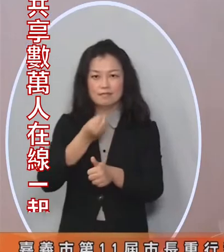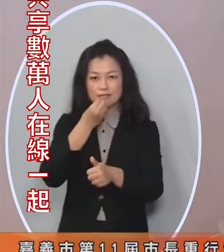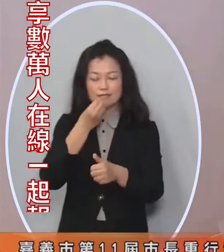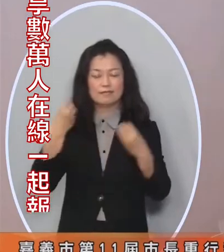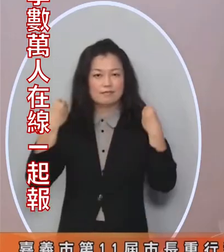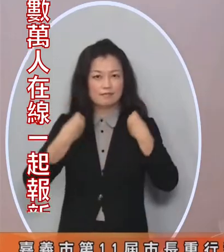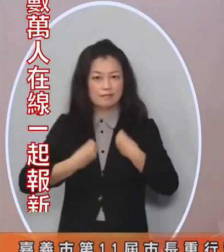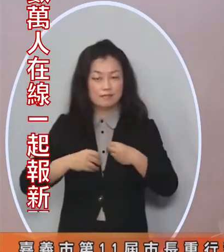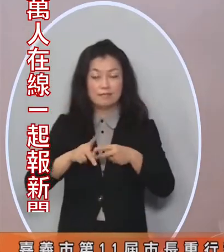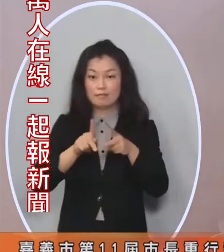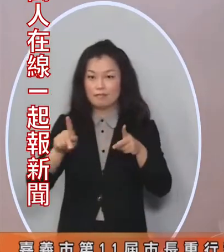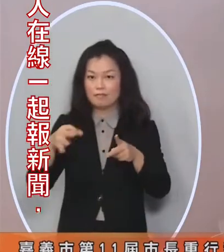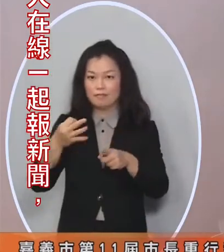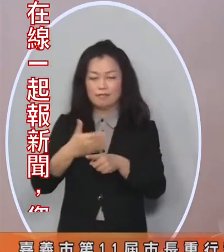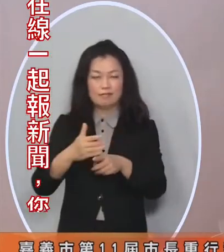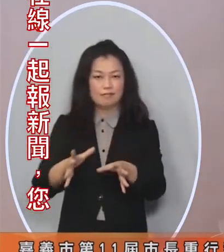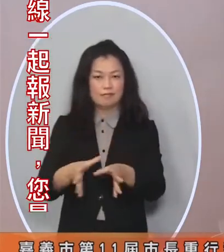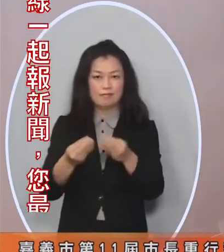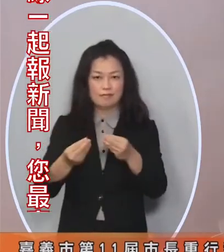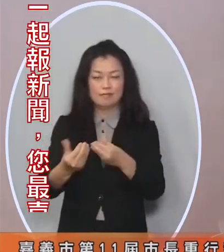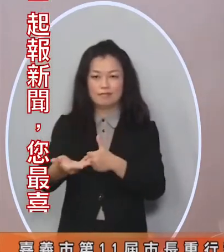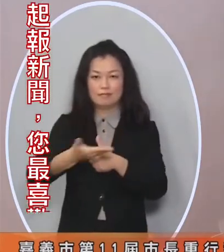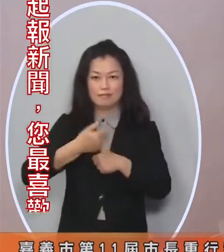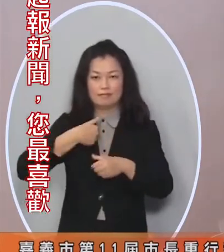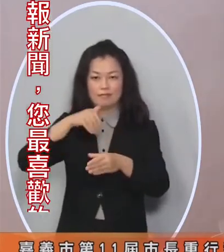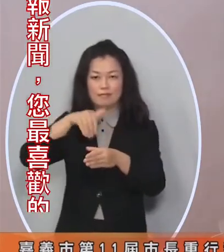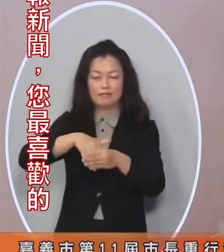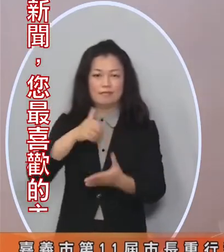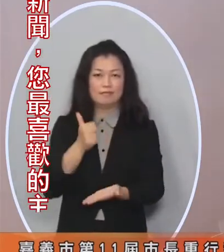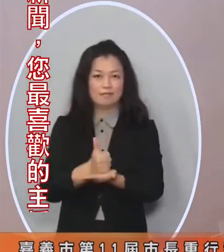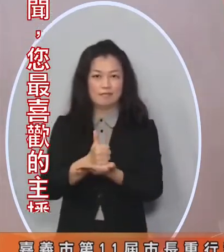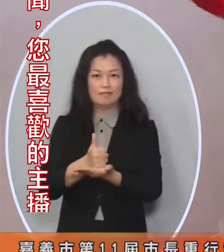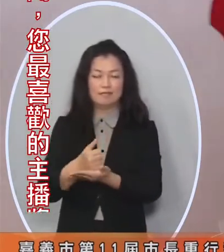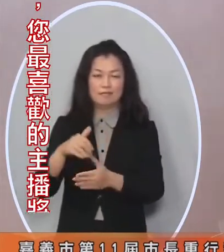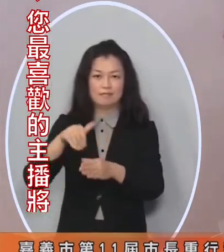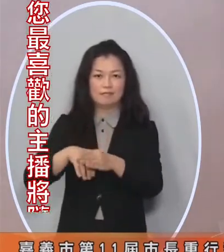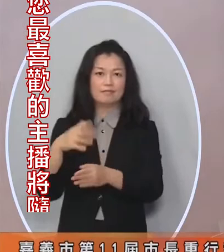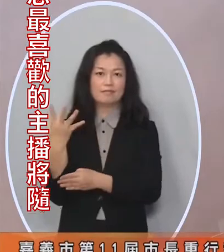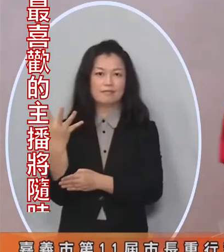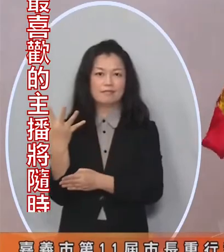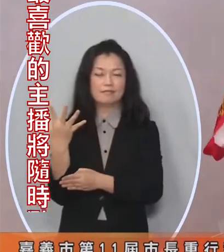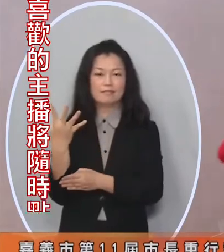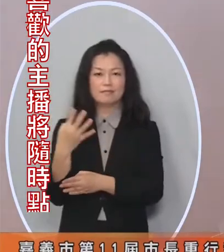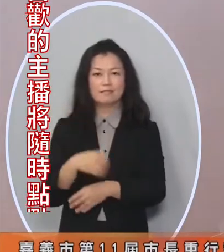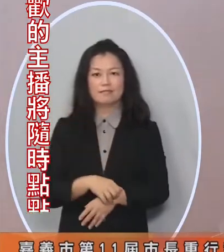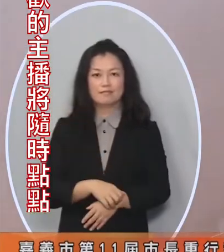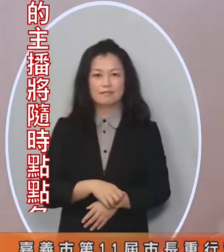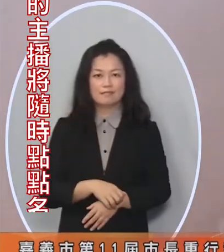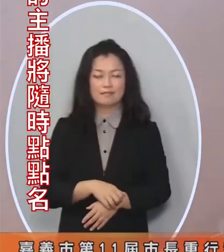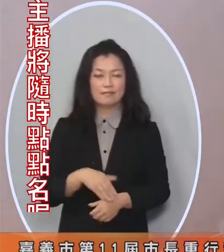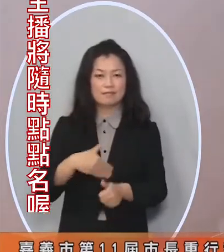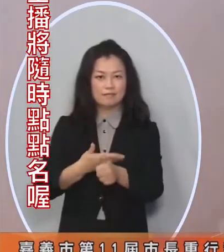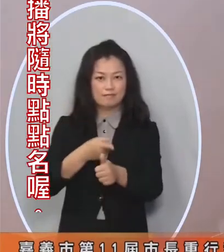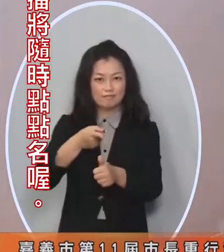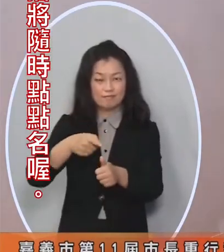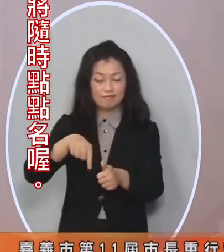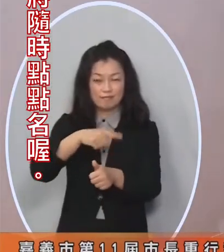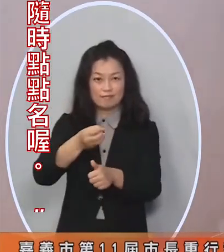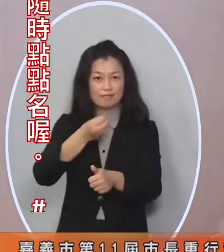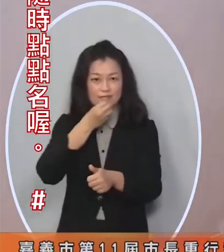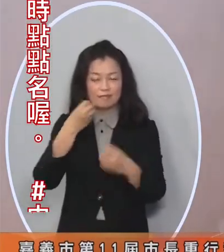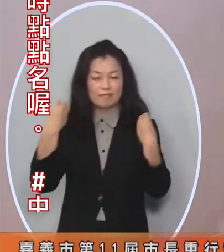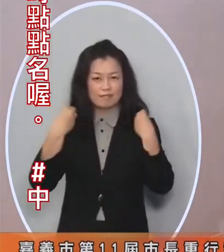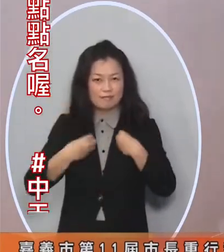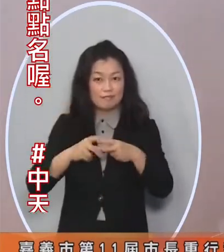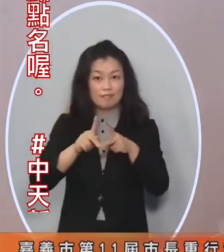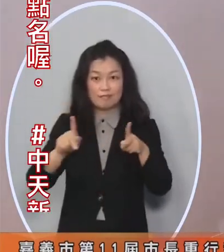穿，输你欠钱拢免还，是我当选，投四号，四号。输你吃，输你穿，输你欠